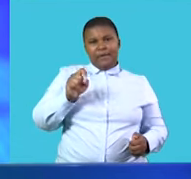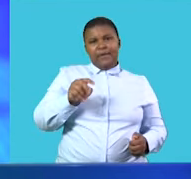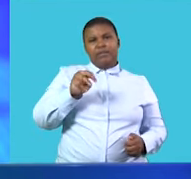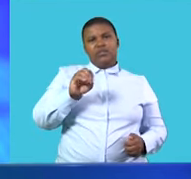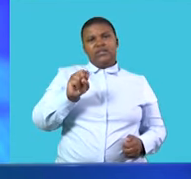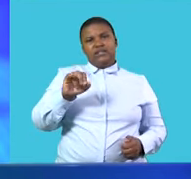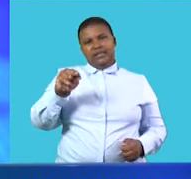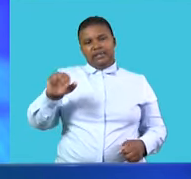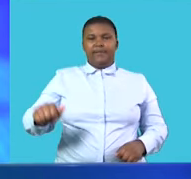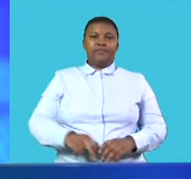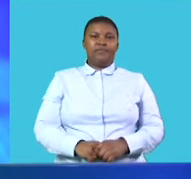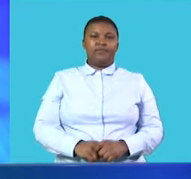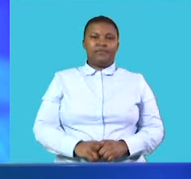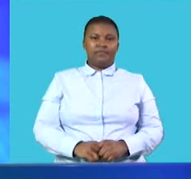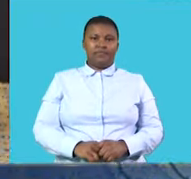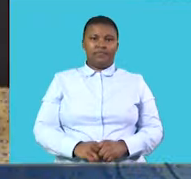Likota.